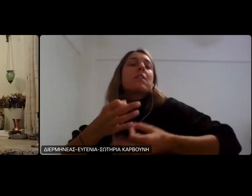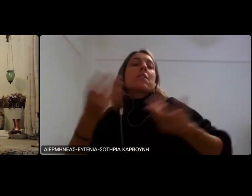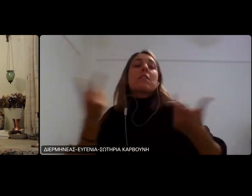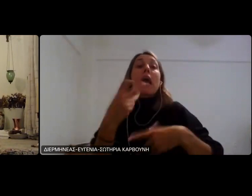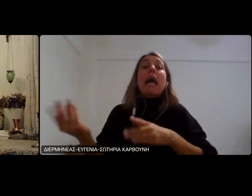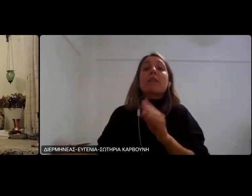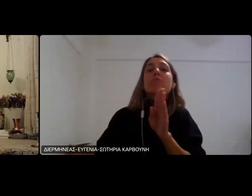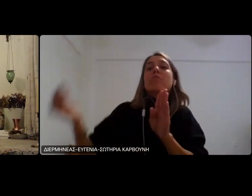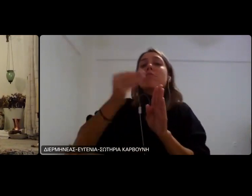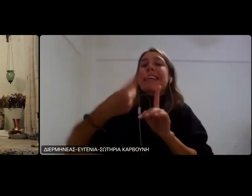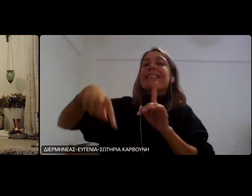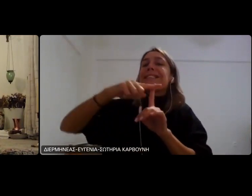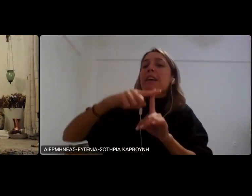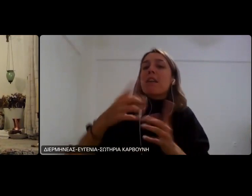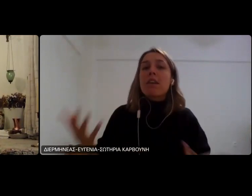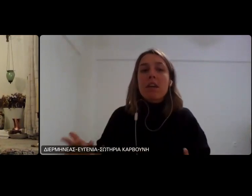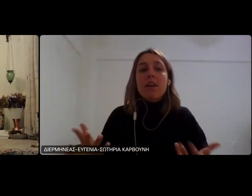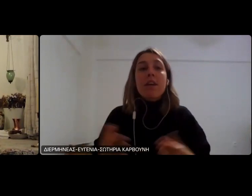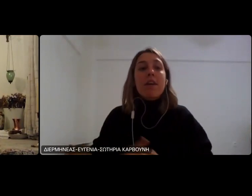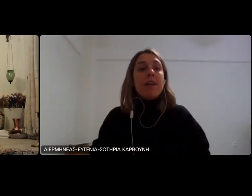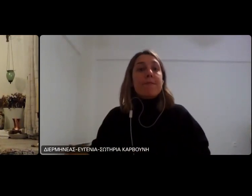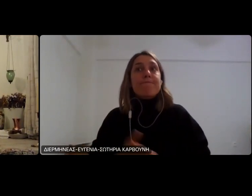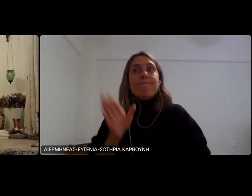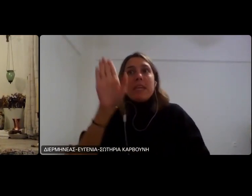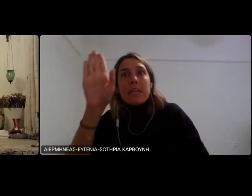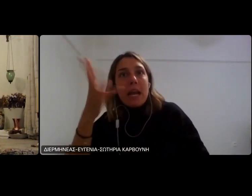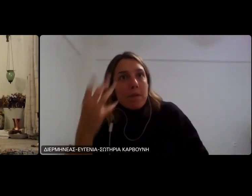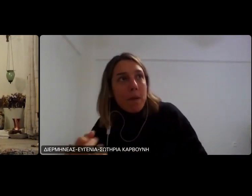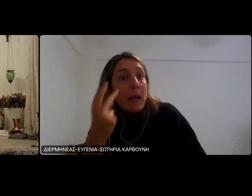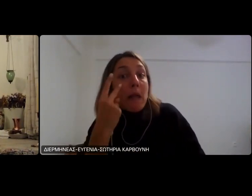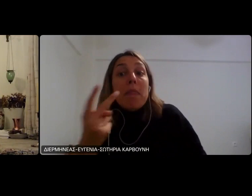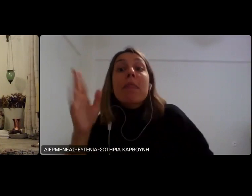κάτι. Δεν ξέρω αν υπάρχει χέρι και δεν το βλέπω.